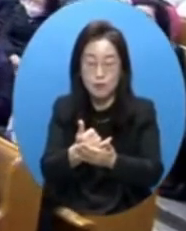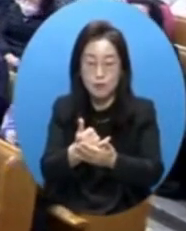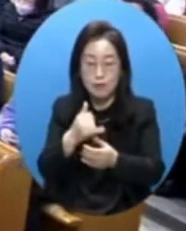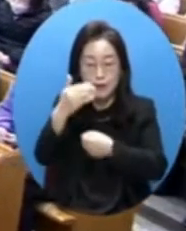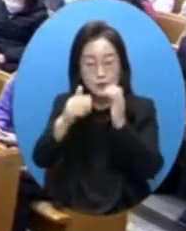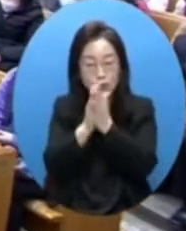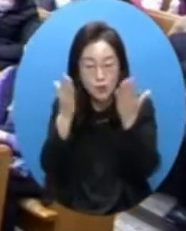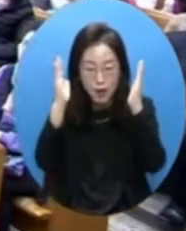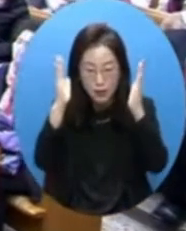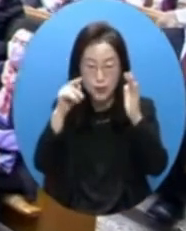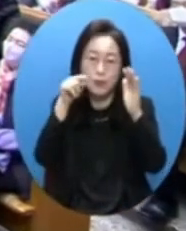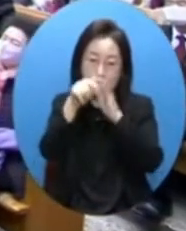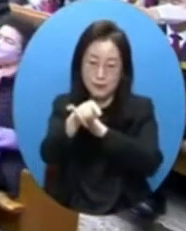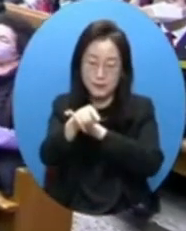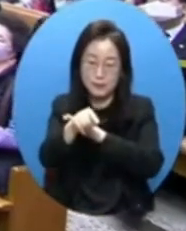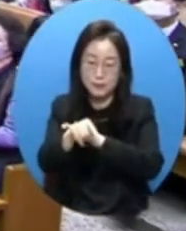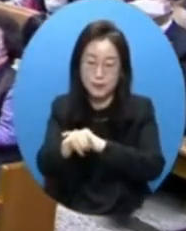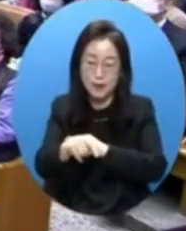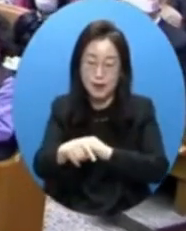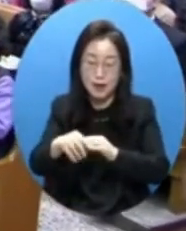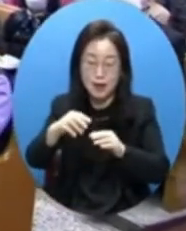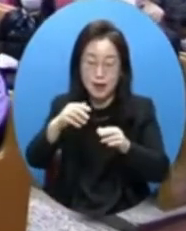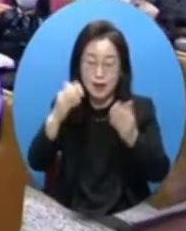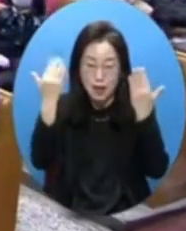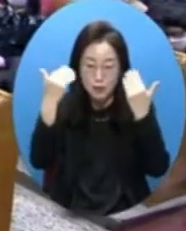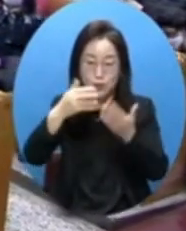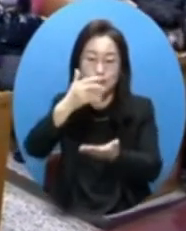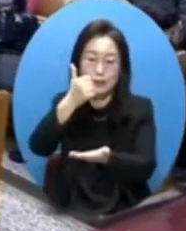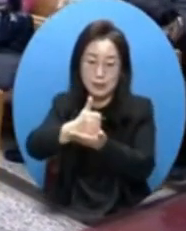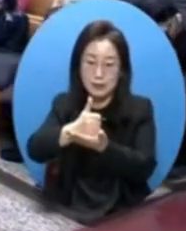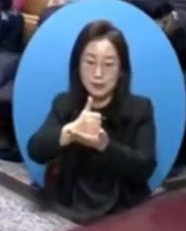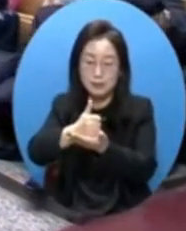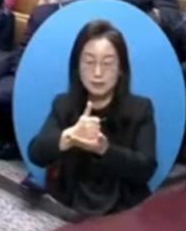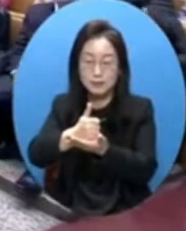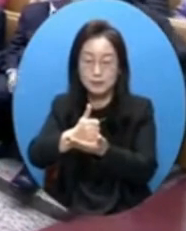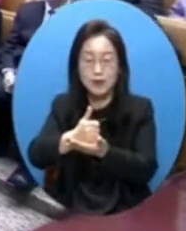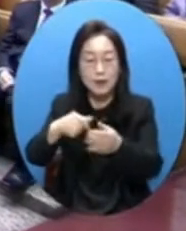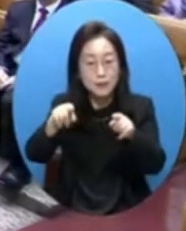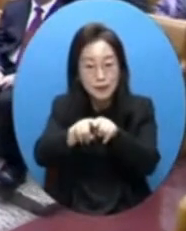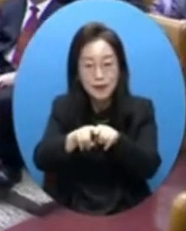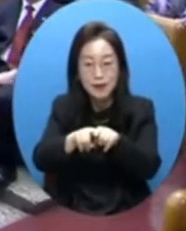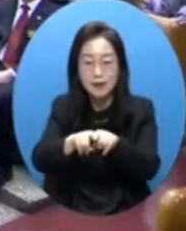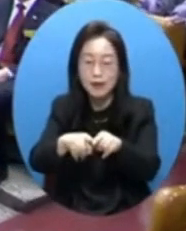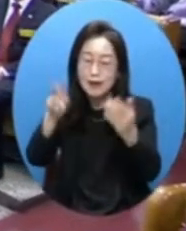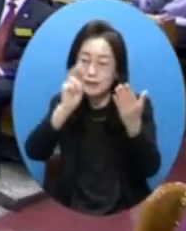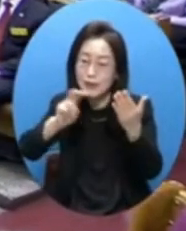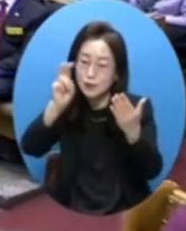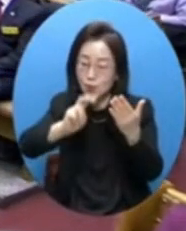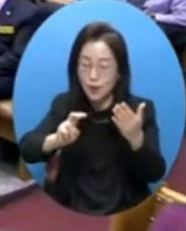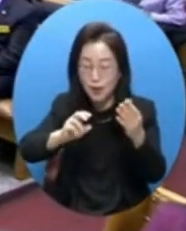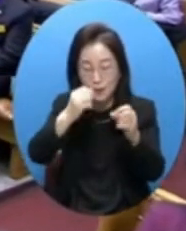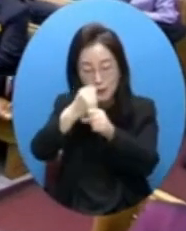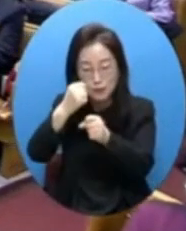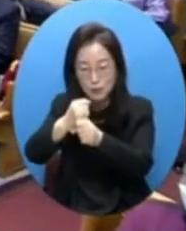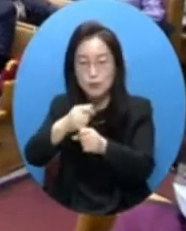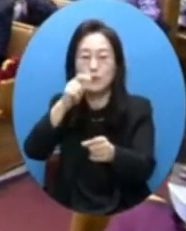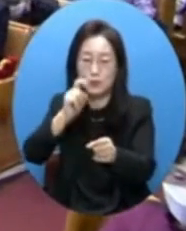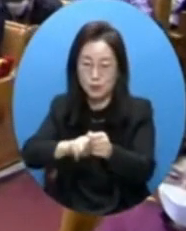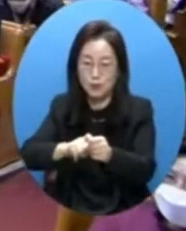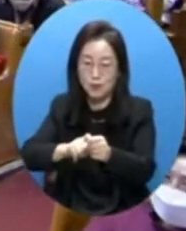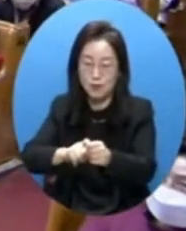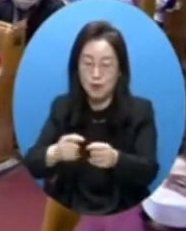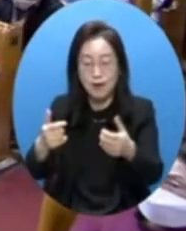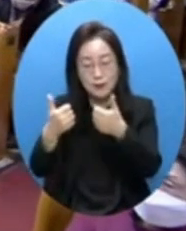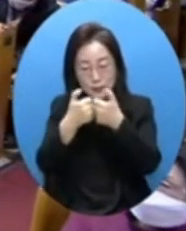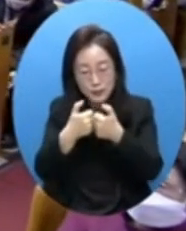성경학교 교장인 존 데이비스 목사님과 함께 찬송가를 제작하기 위해서 올라갔습니다. 같이 의논을